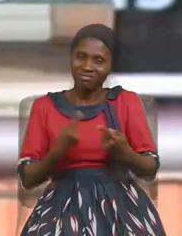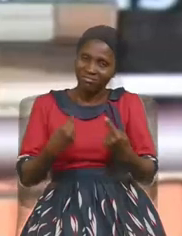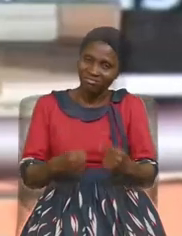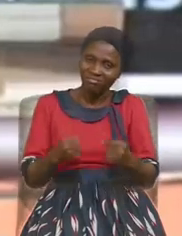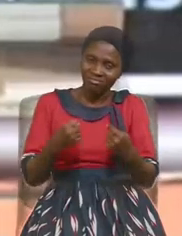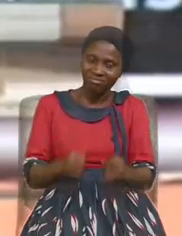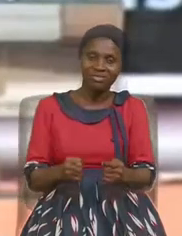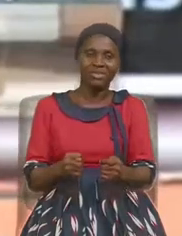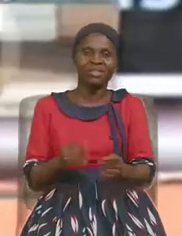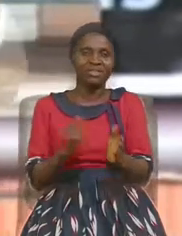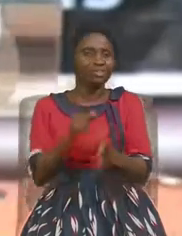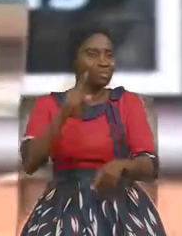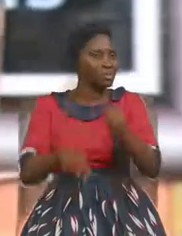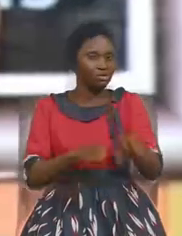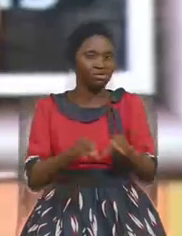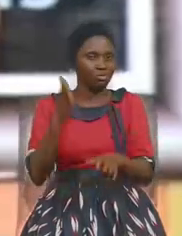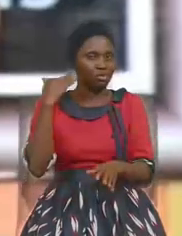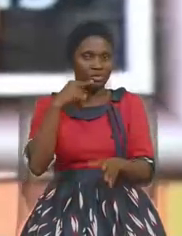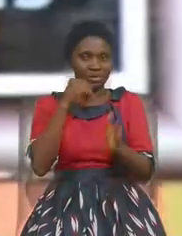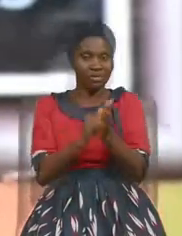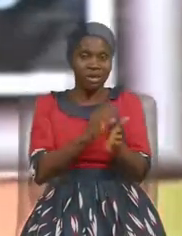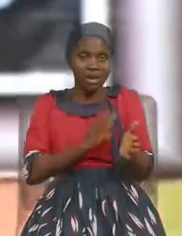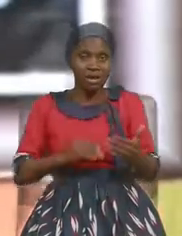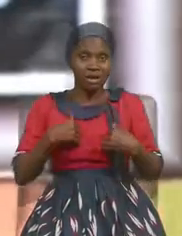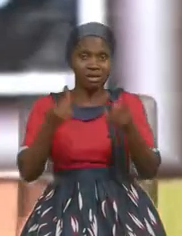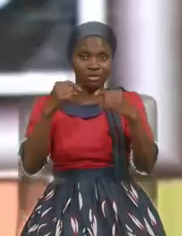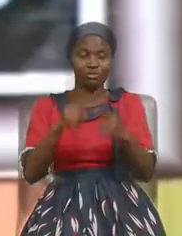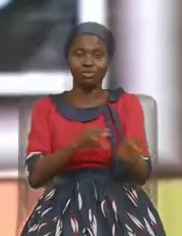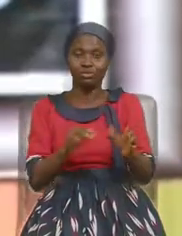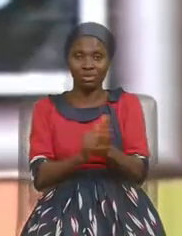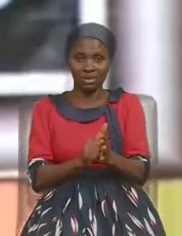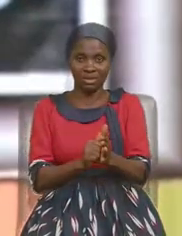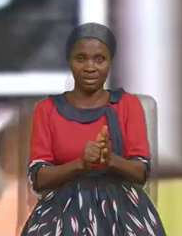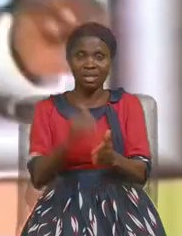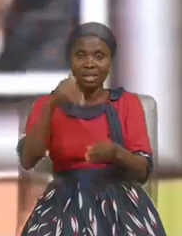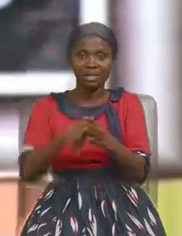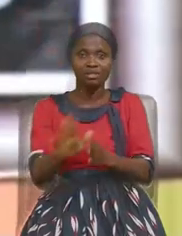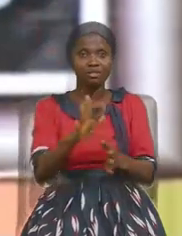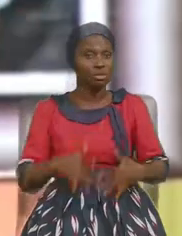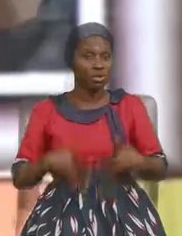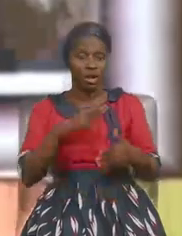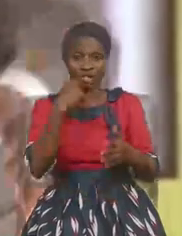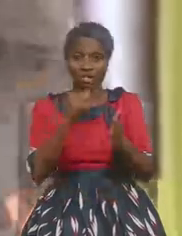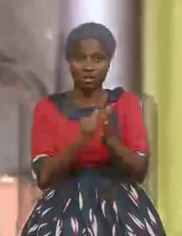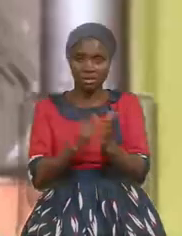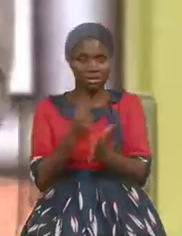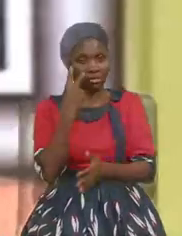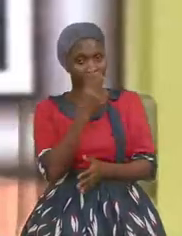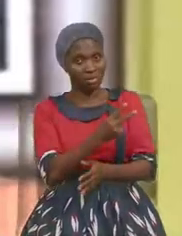pu faire. Il dit, Christ est venu le faire dans ta vie. Et il dit, voici